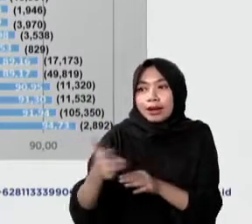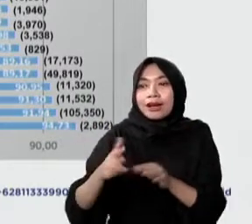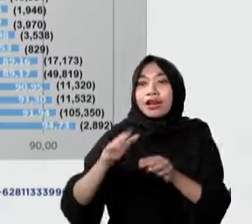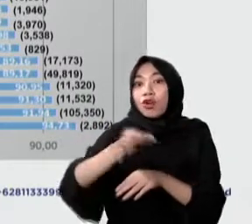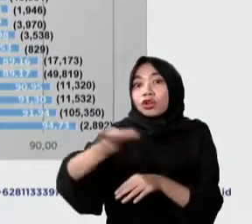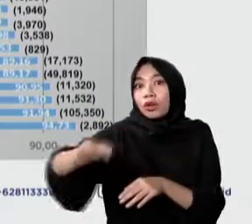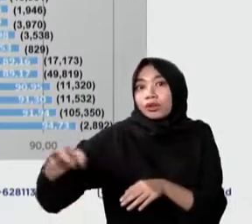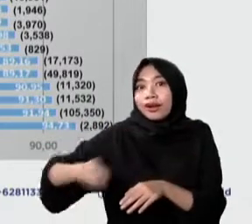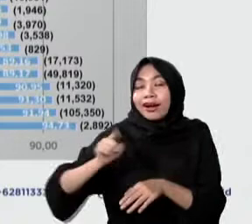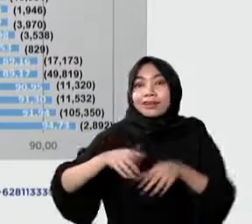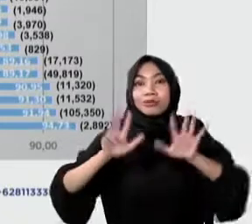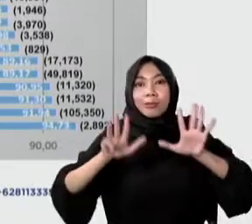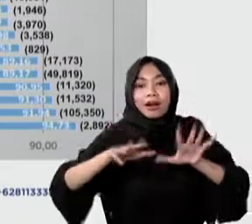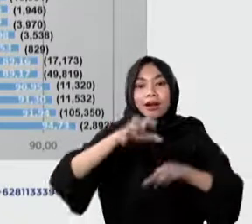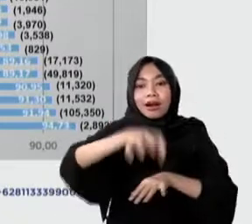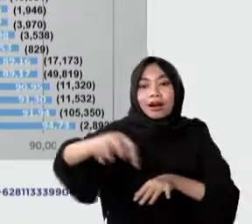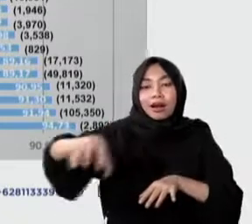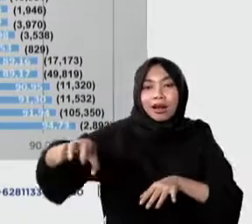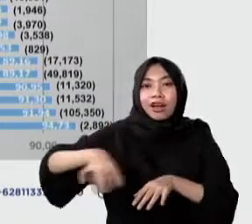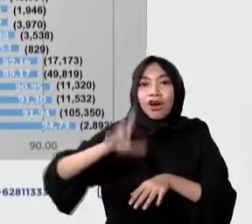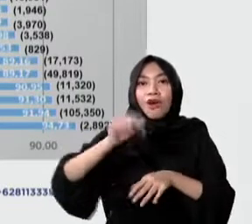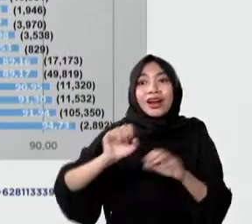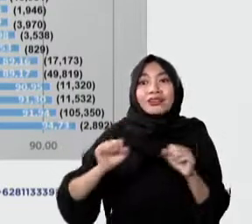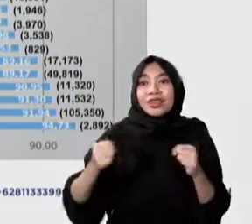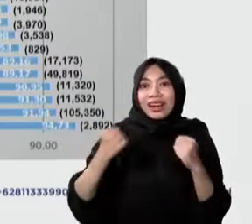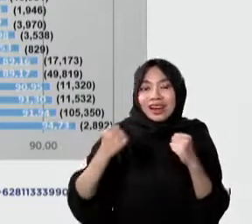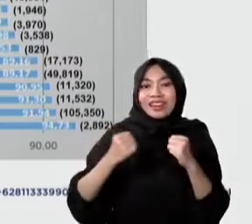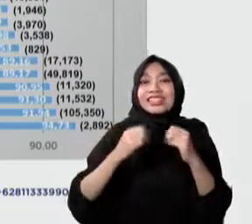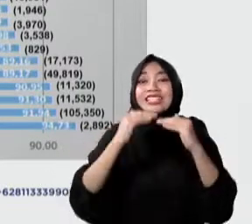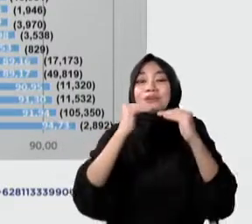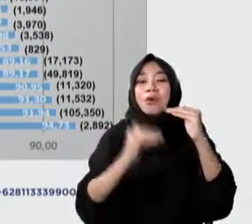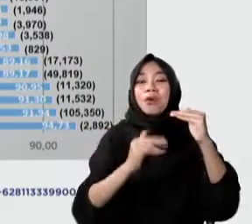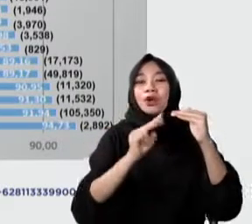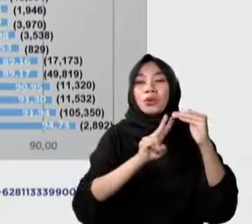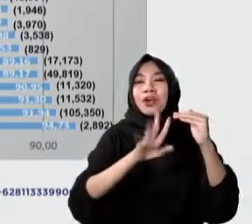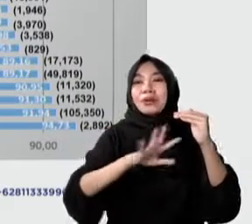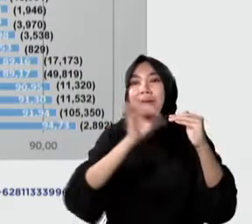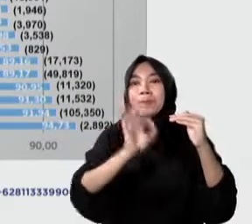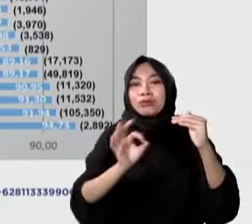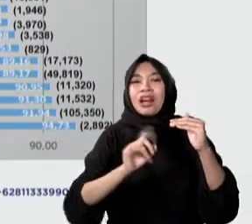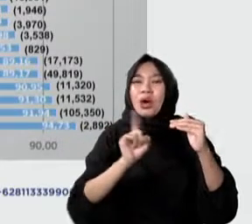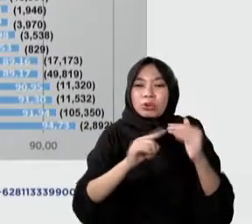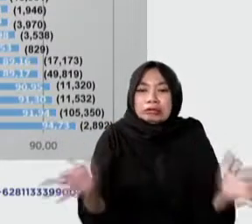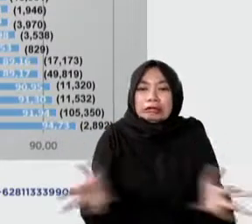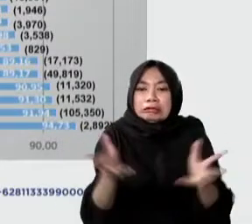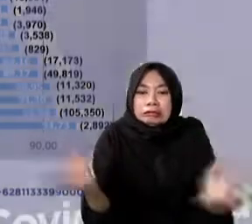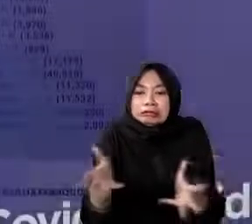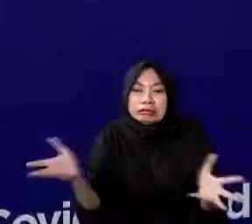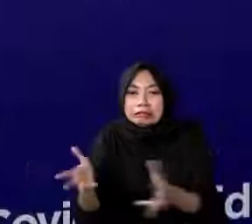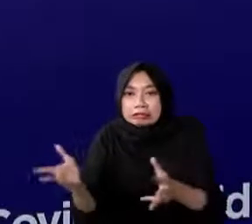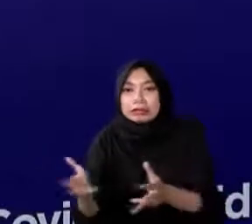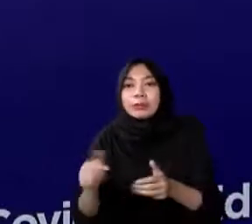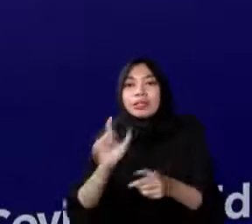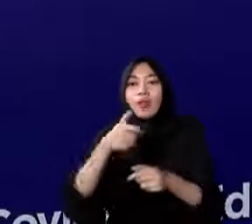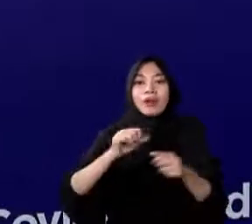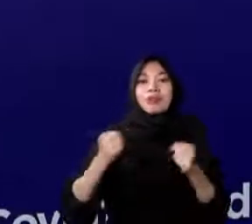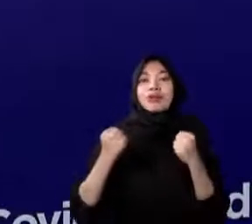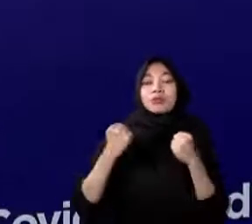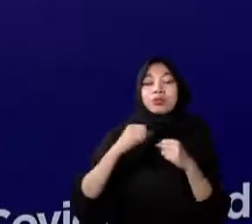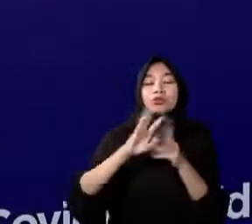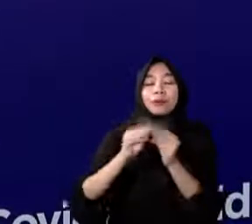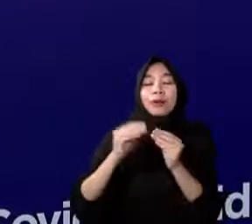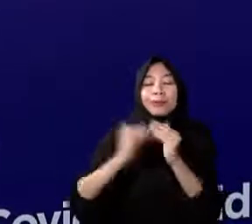kabupaten kota yang angka kesembuhannya di bawah 25%. Ini yang harus kita dorong agar kesembuhannya terus meningkat,